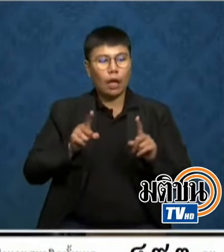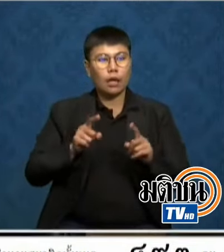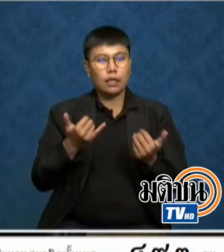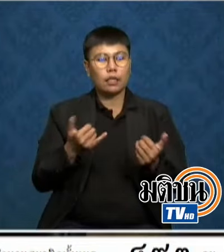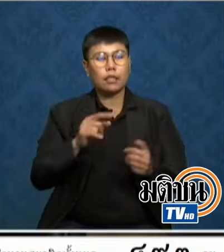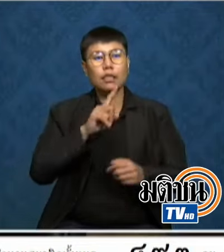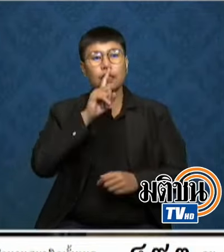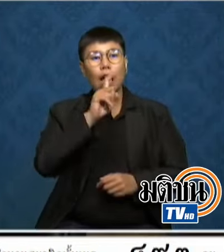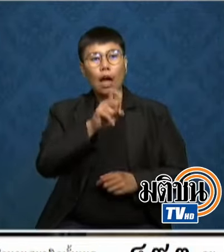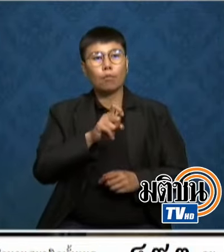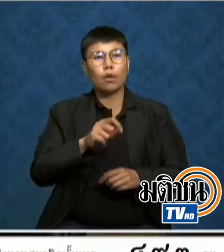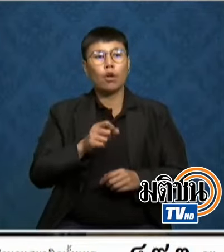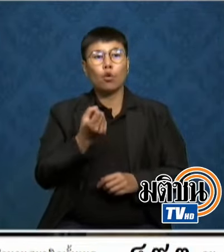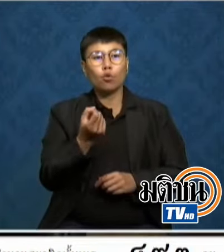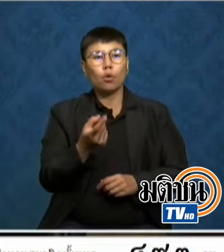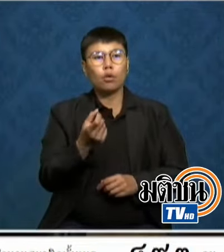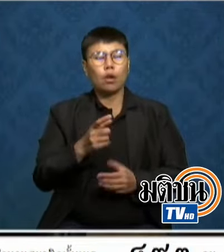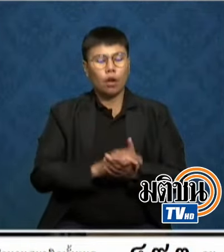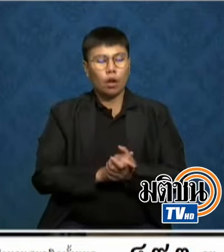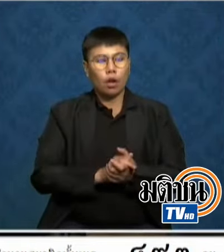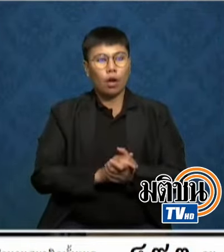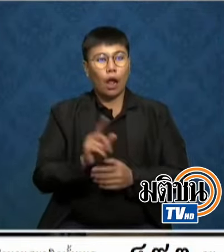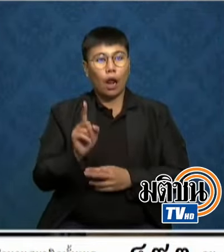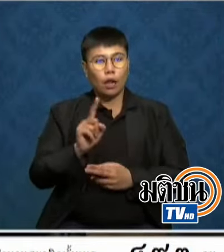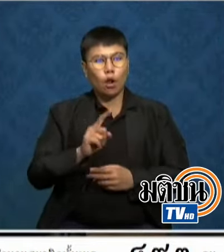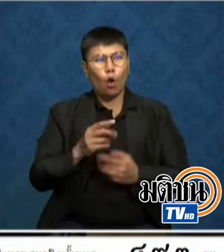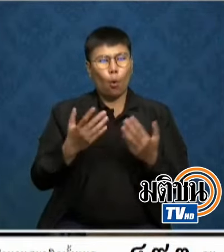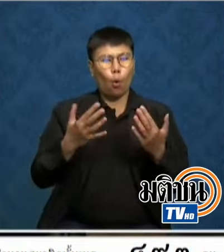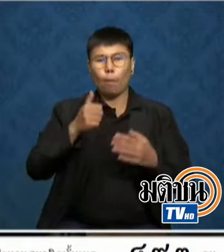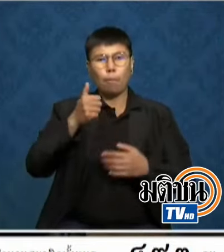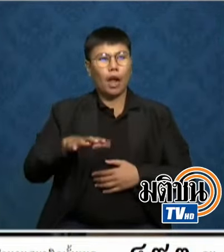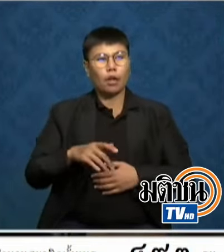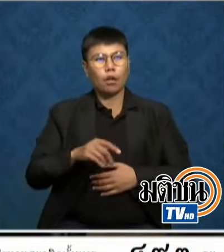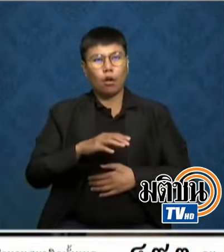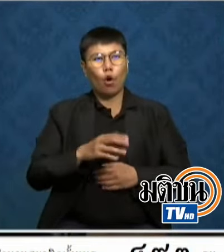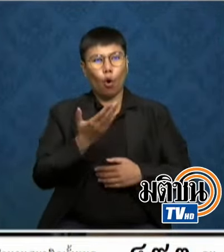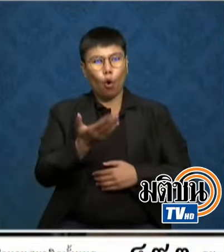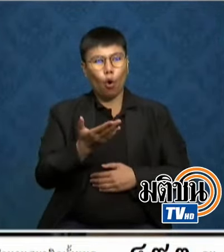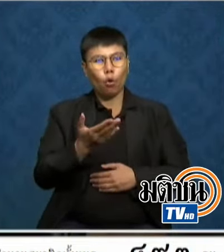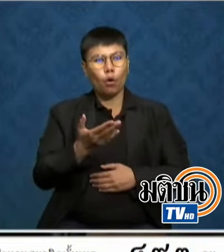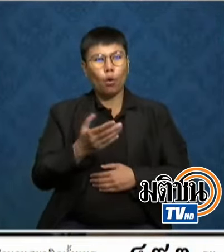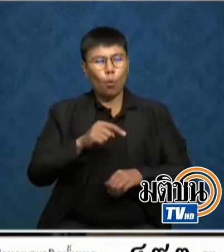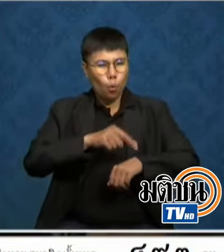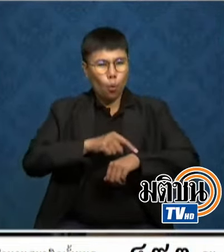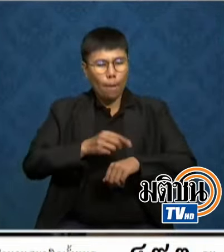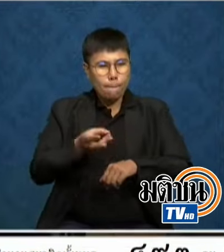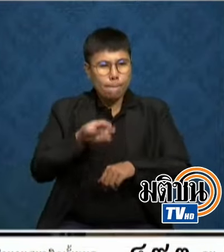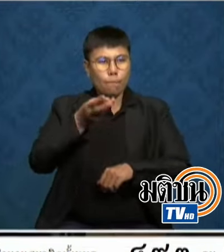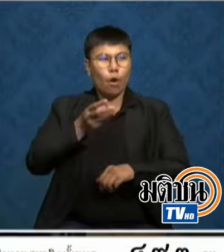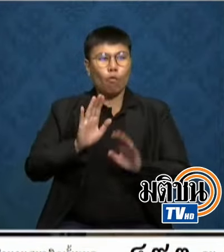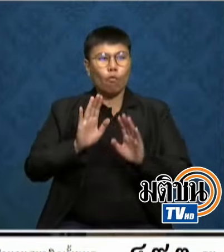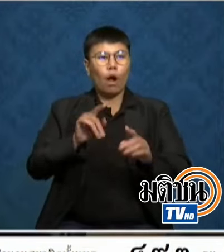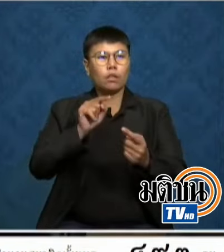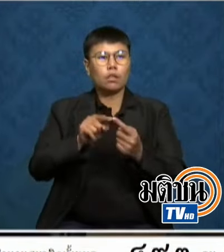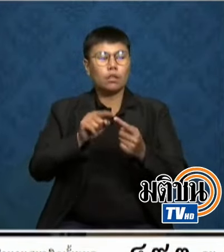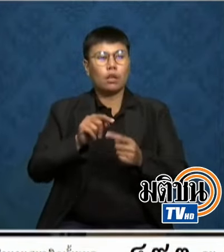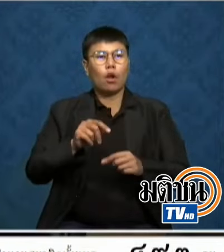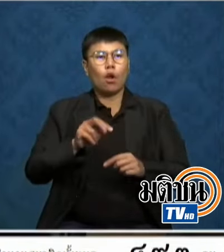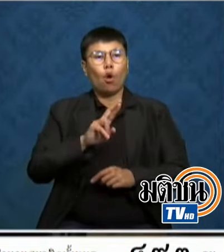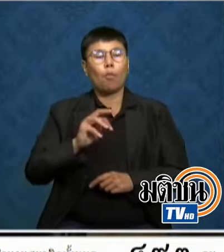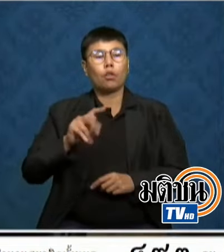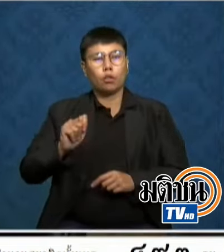ำถามกระทู้ถามสดด้วยวาจามันเป็นเรื่องที่รอไม่ได้จริงๆครับท่านประธานยังไงก็ขอใช้ระยะเวลาสั้นๆในการฝากท่านประธานไปถึงท่านนายกรัฐมน